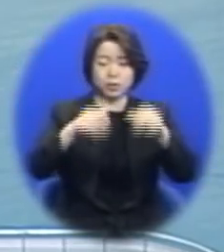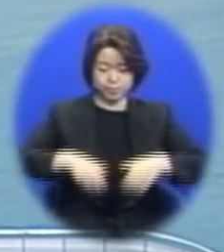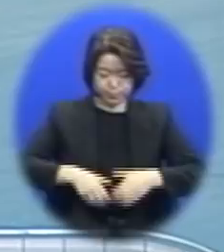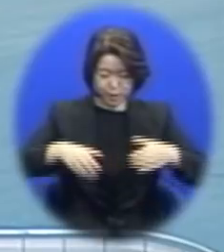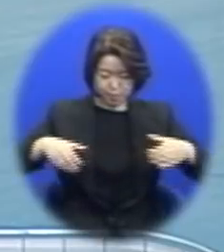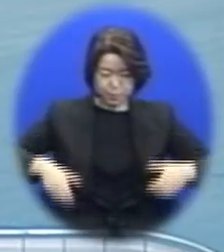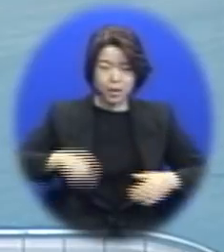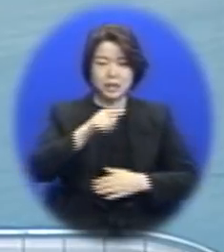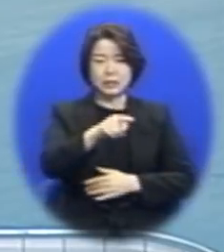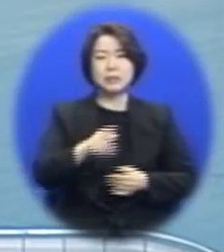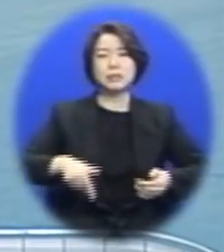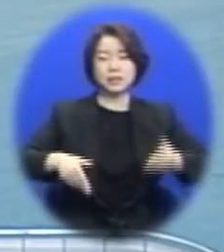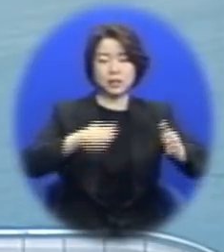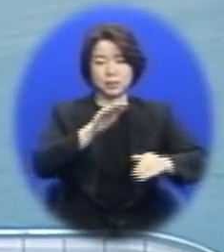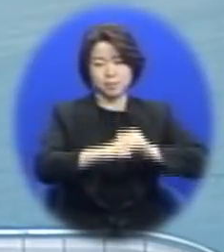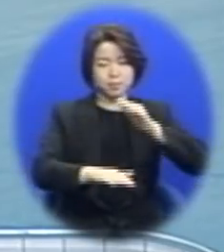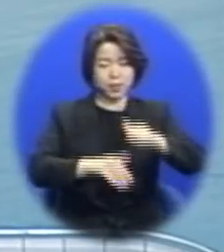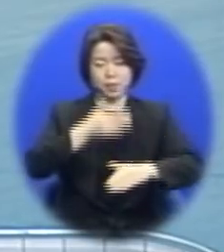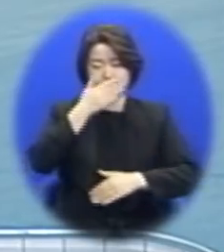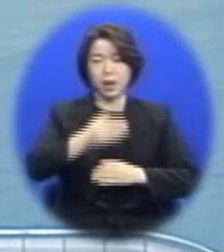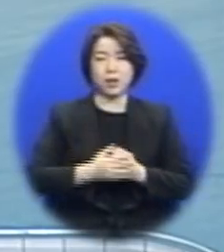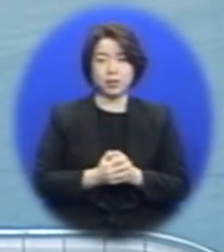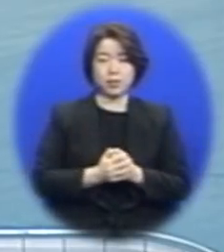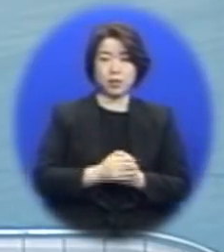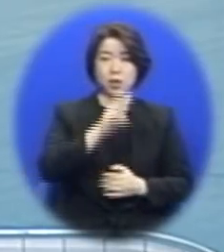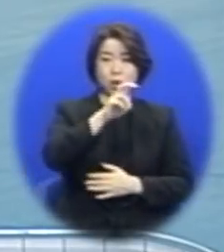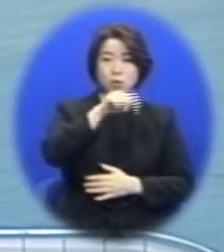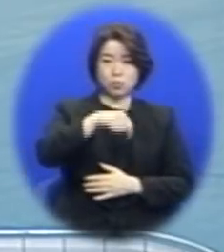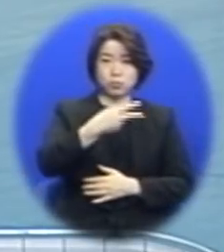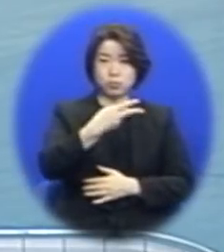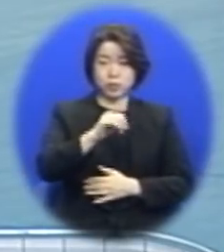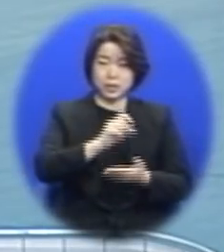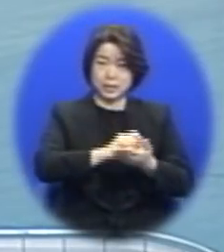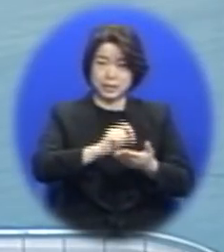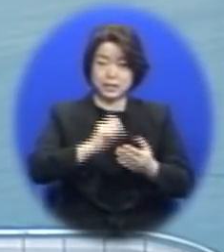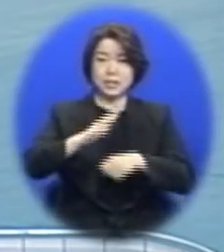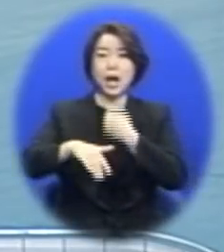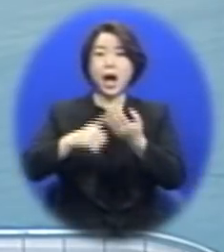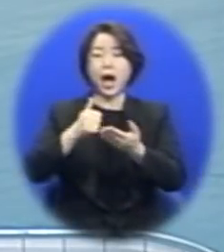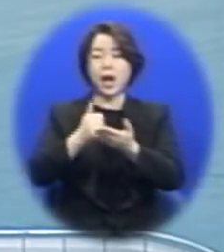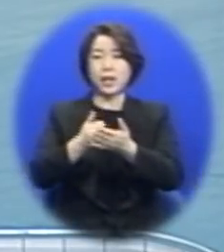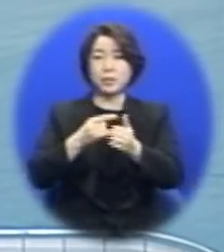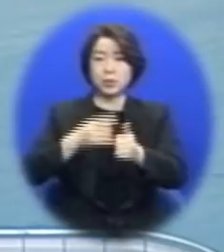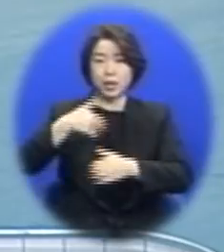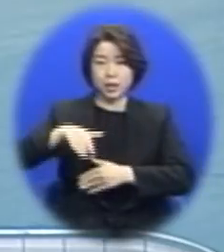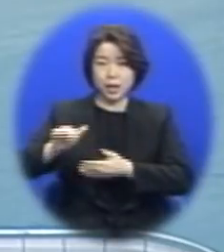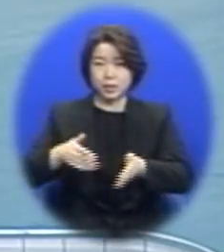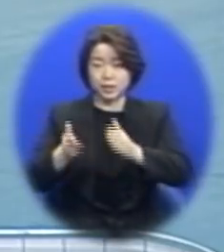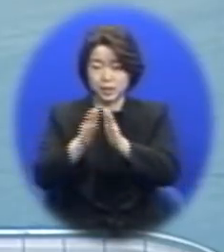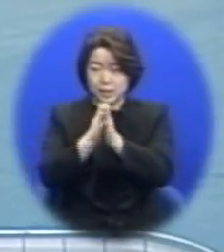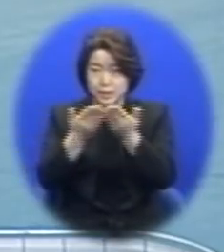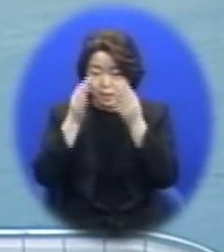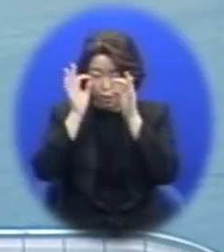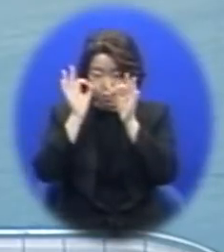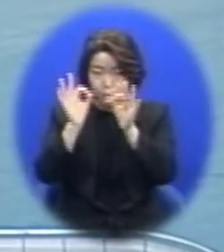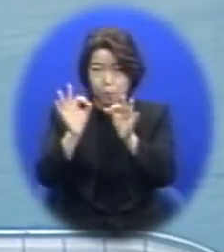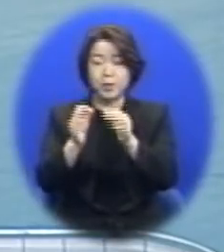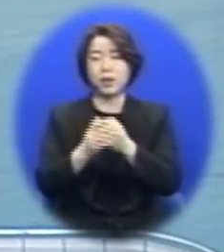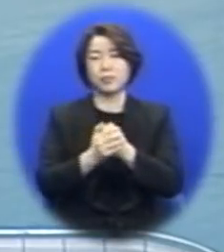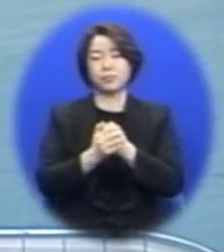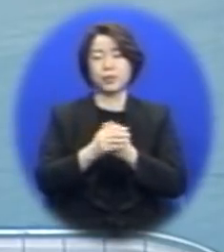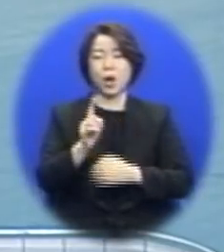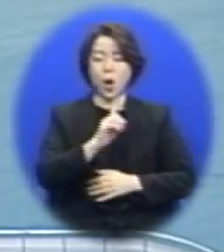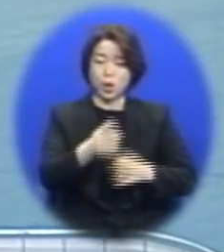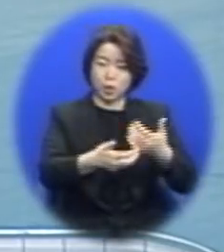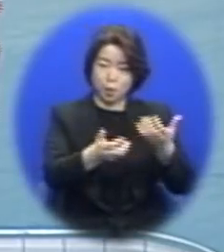거죠. 무디가 쓴 하나님께 가는 길이라는 책에 보면 한 번은 이 무디가 어느